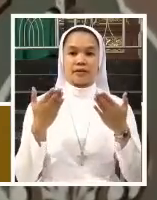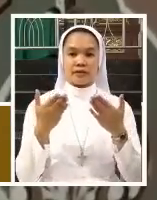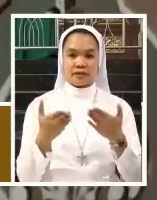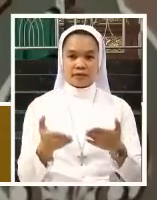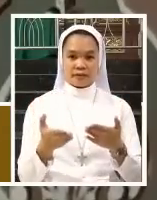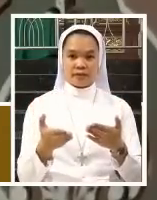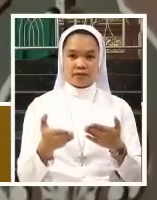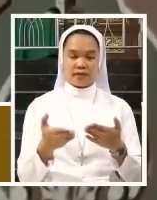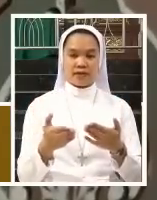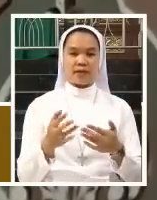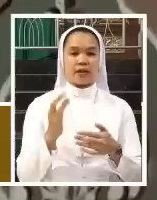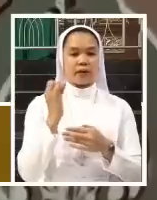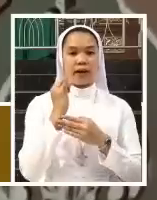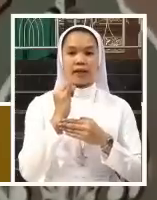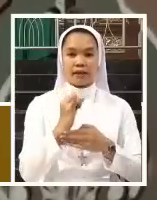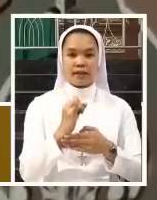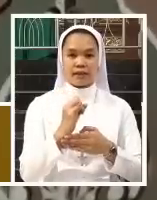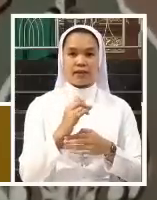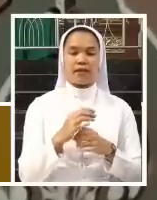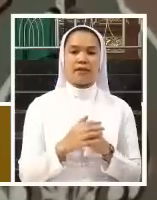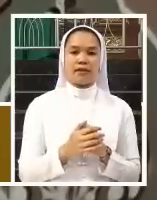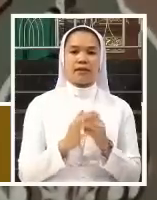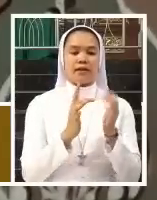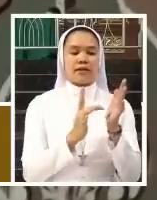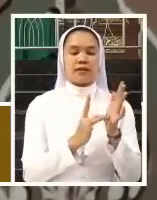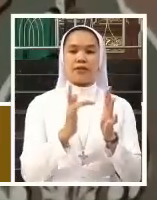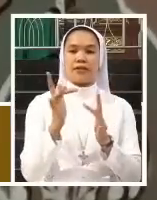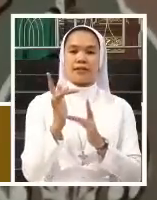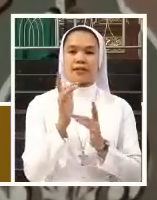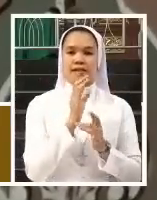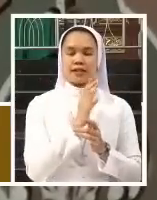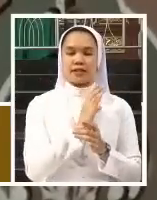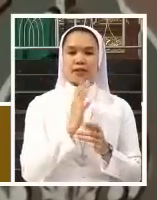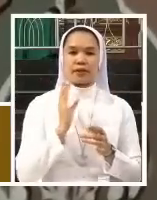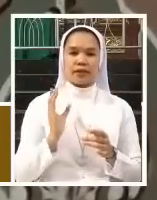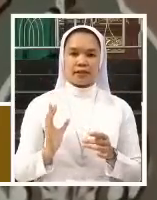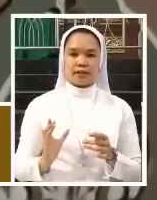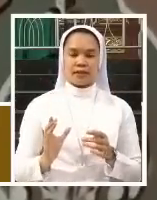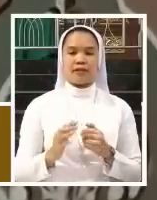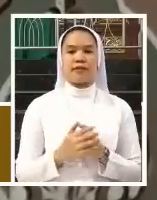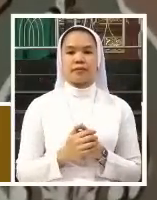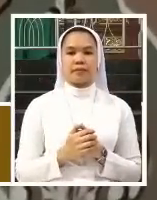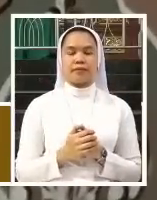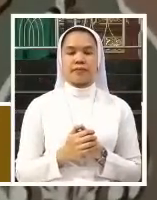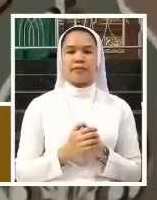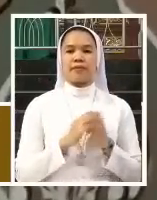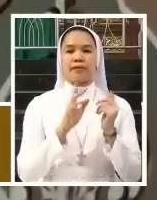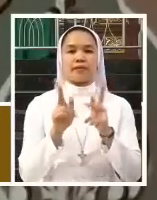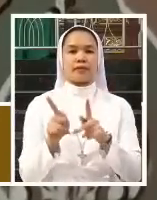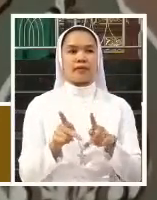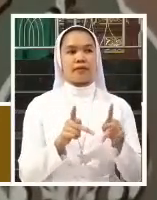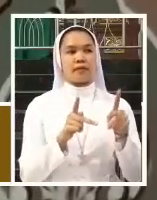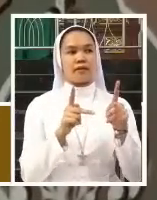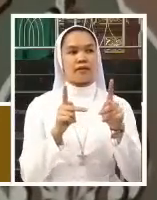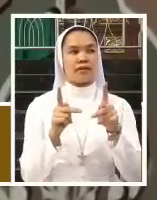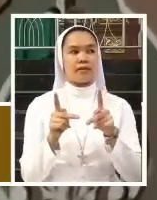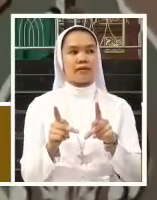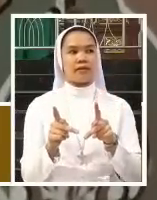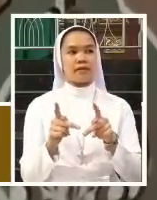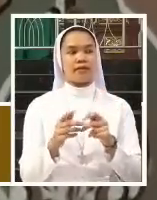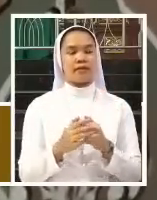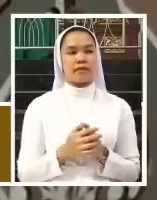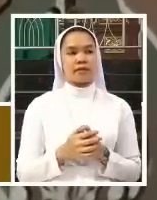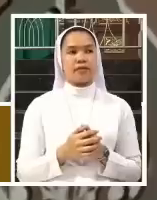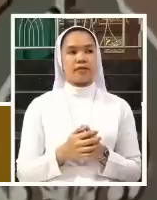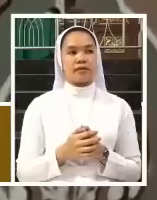is our identity, Jesus Christ. Our powers, nadagog niya to,